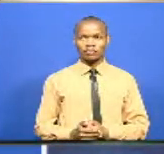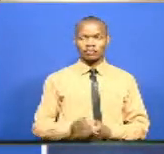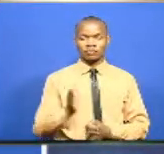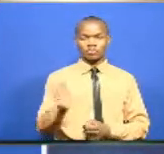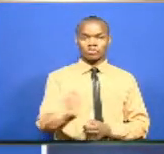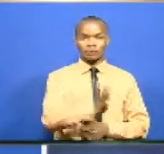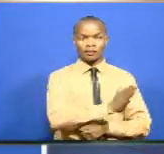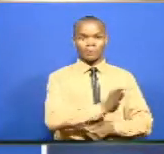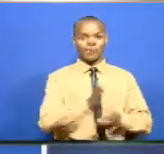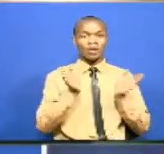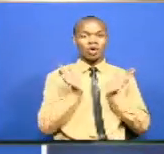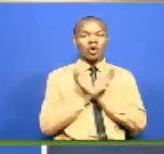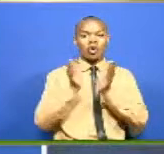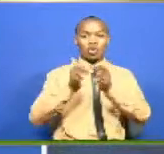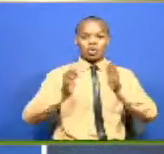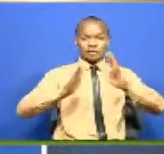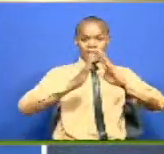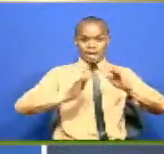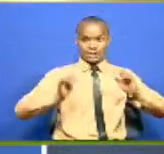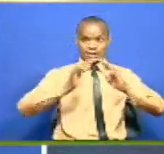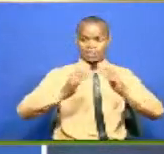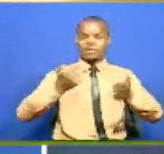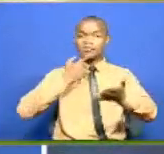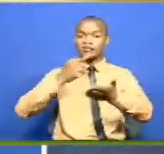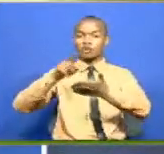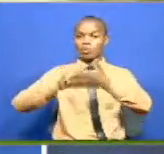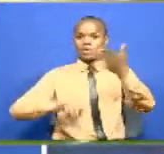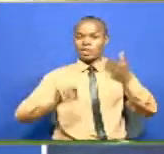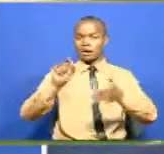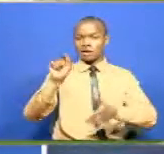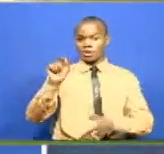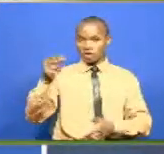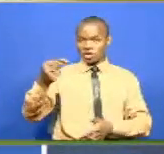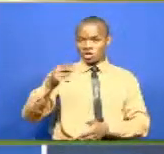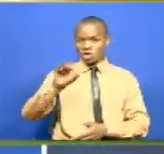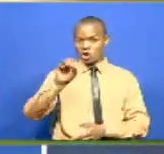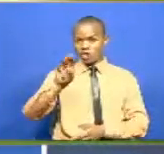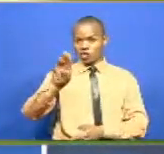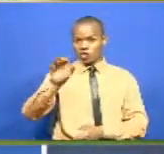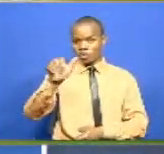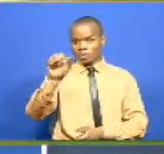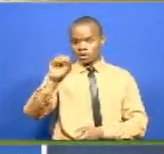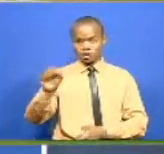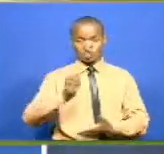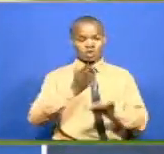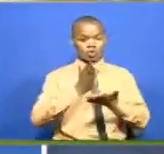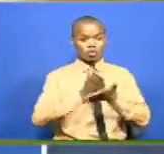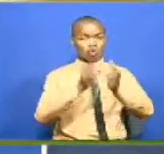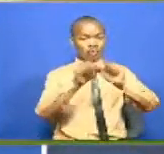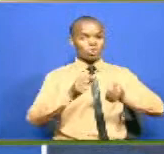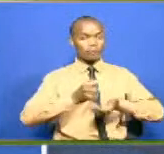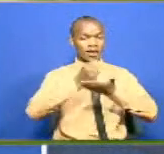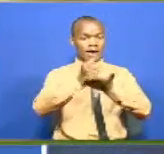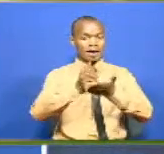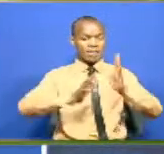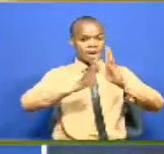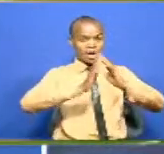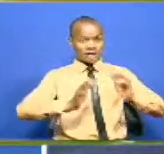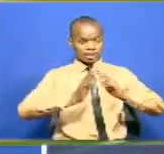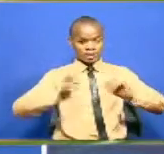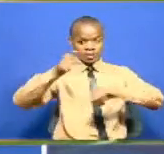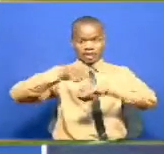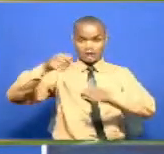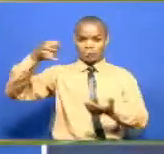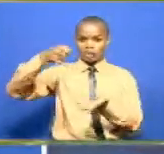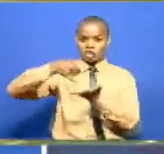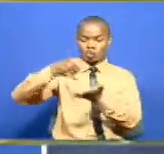Kwingineko, kocha wa Arsenal Mikel Arteta amesema kiungo Thomas Partey ana uwezo wa kuisaidia pakubwa timu hiyo baada ya kujumuishwa kwenye